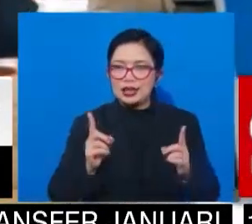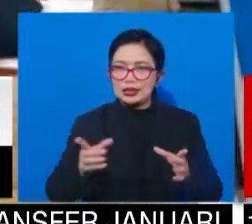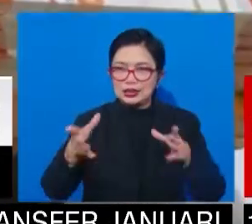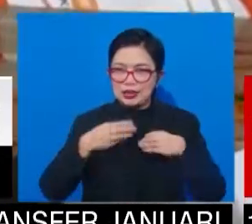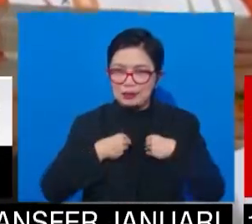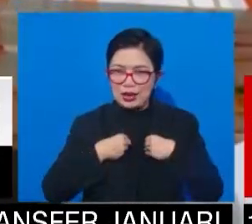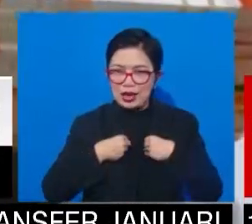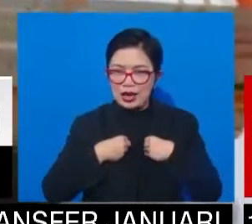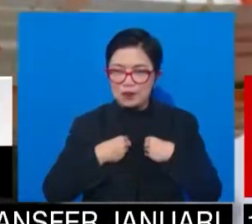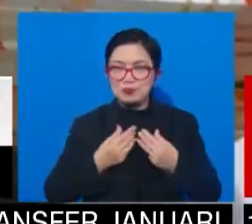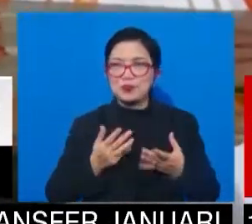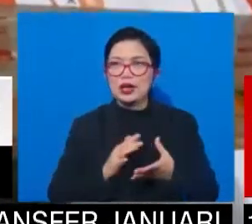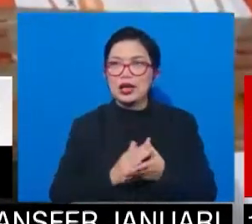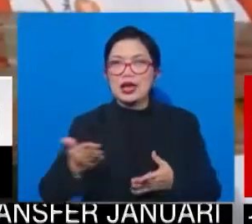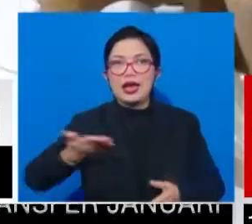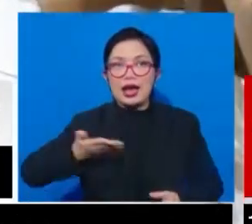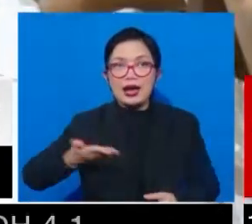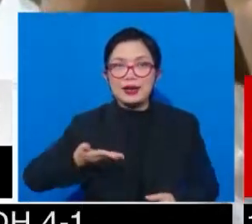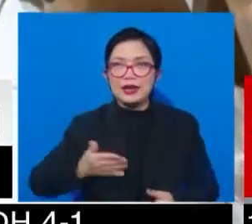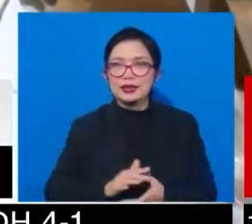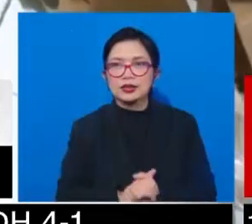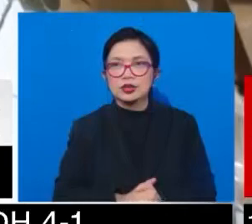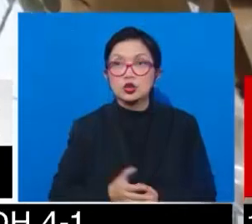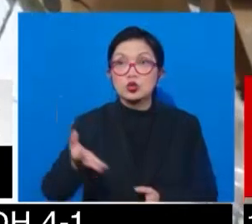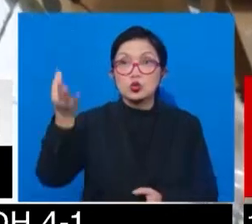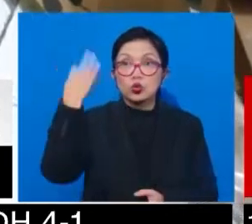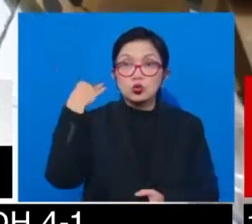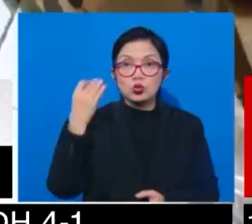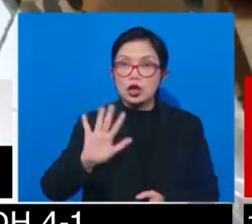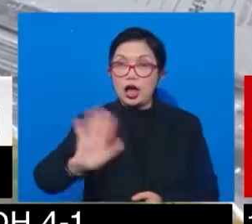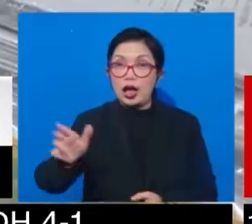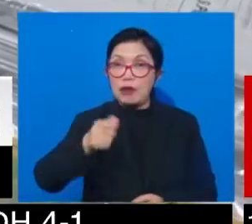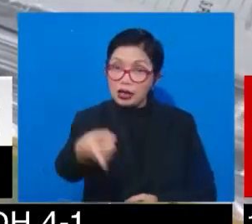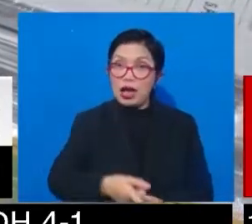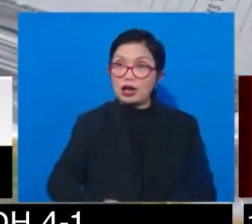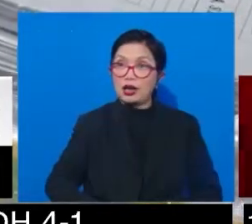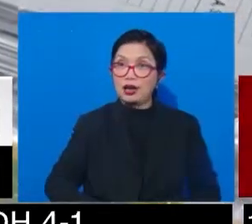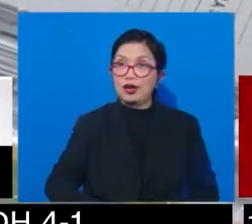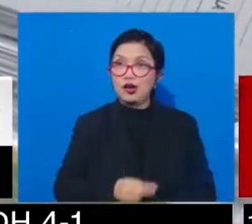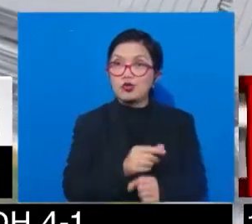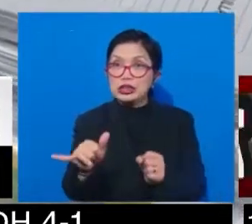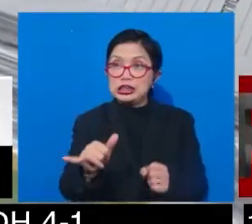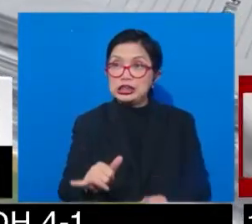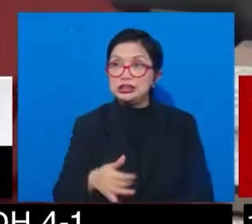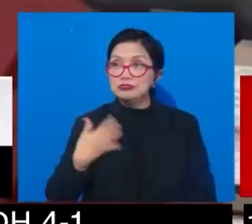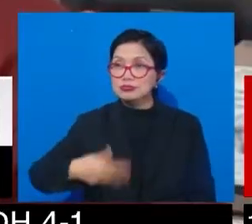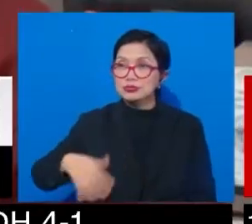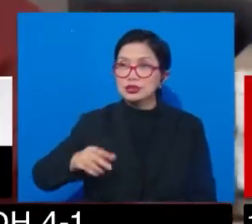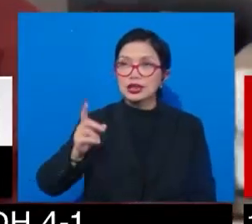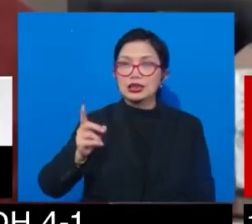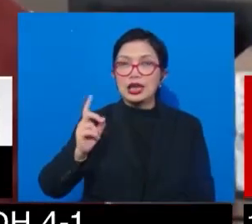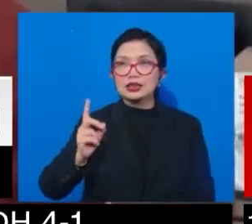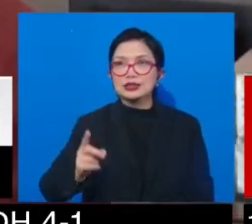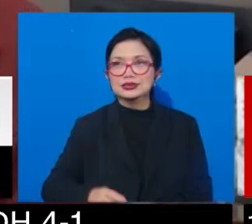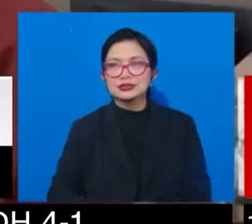caleg. Pada pemilu 2019 lalu, ada caleg yang tak melunasi pembayaran hingga mengakibatkan kerugian. Strateginya